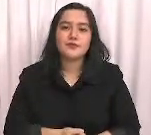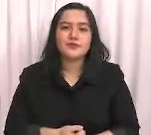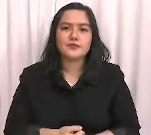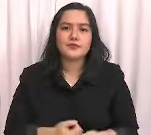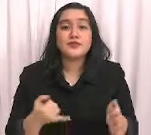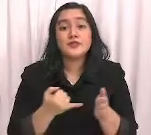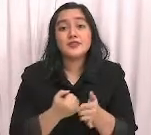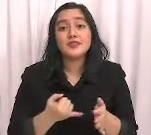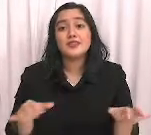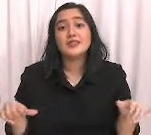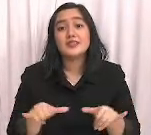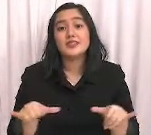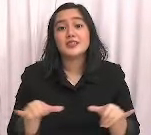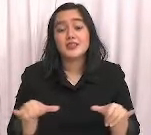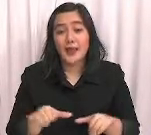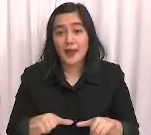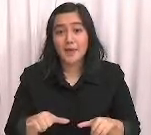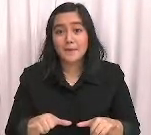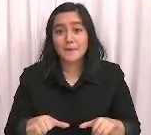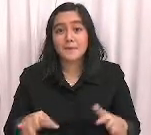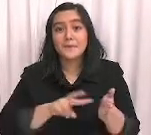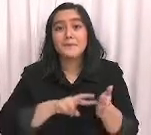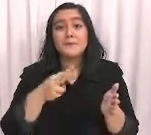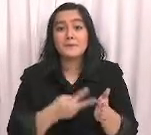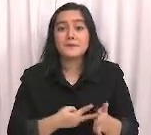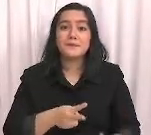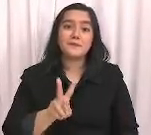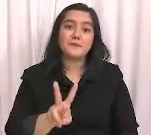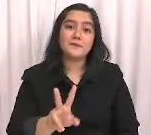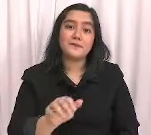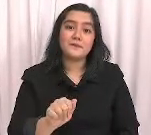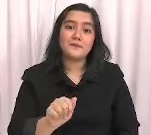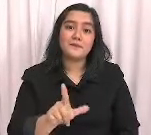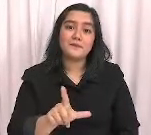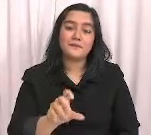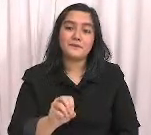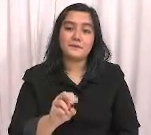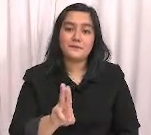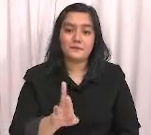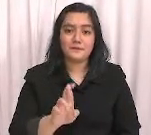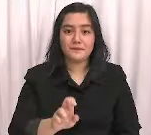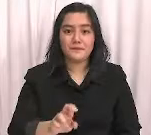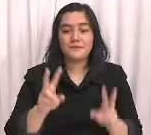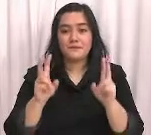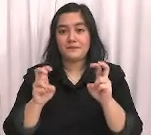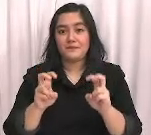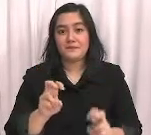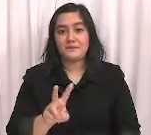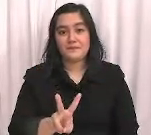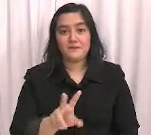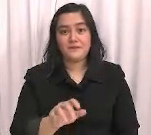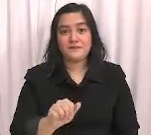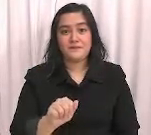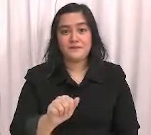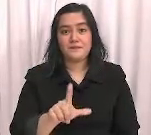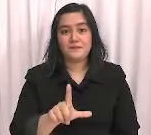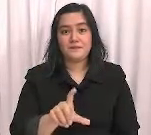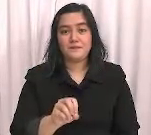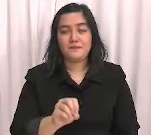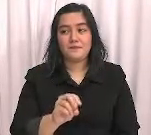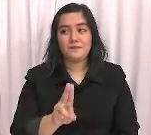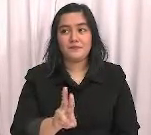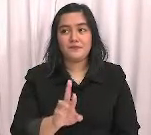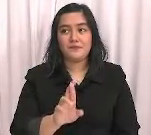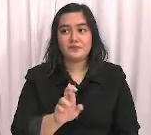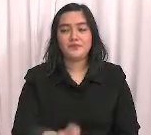means valor. Ang babae, yeah. Pwede rin. Di ba sa mga kasundalahan, nakikita ko dito, along dito sa may army, yung mga Medal